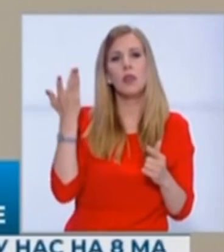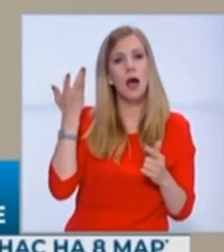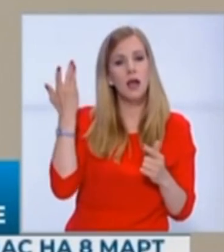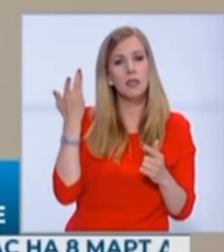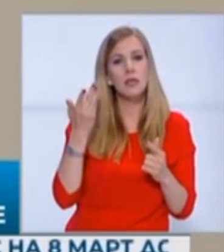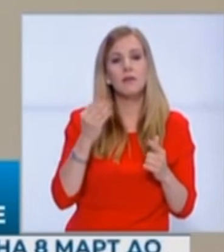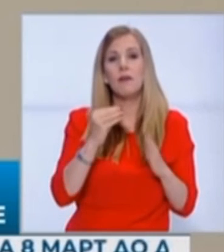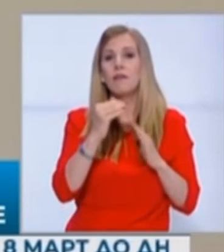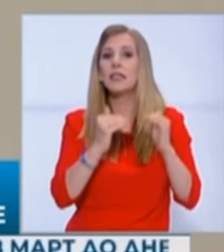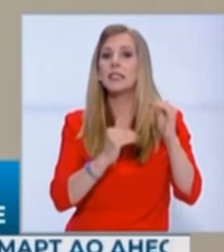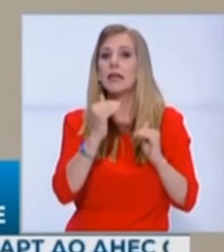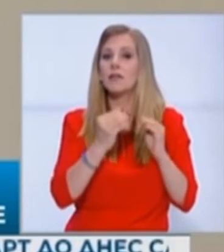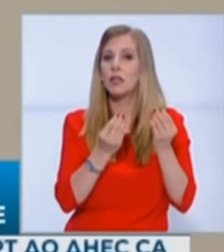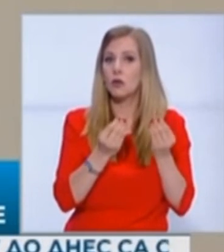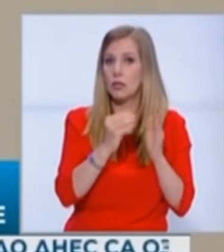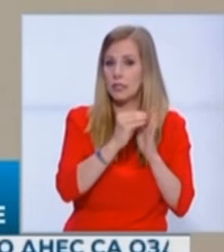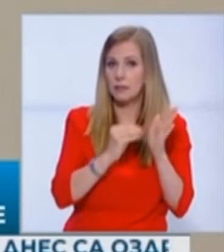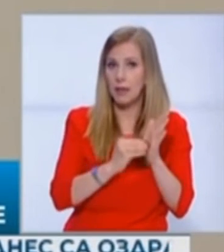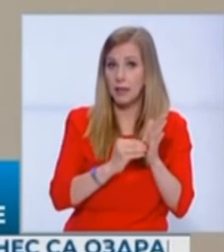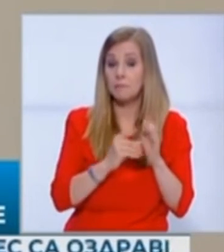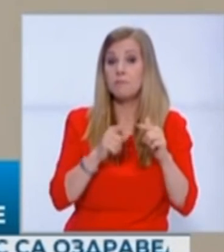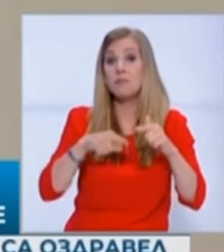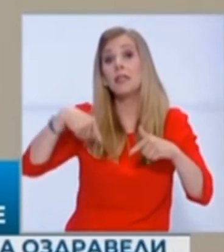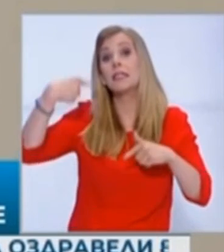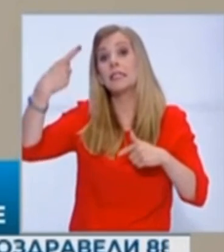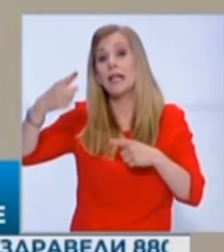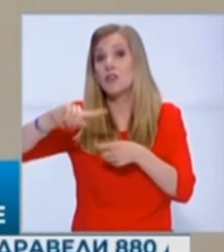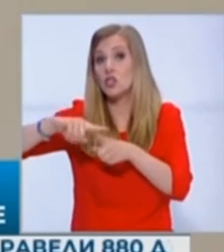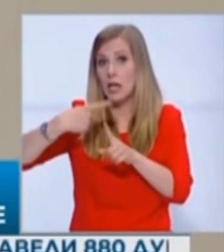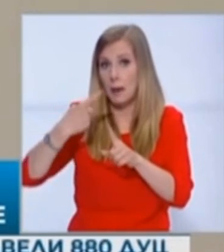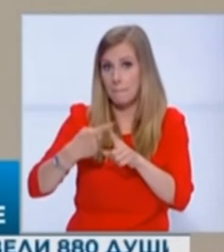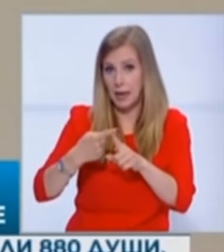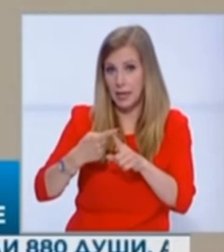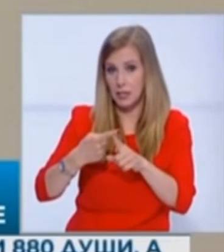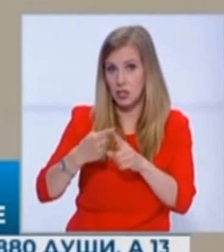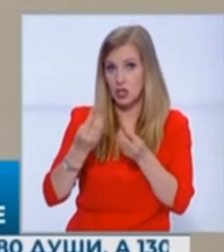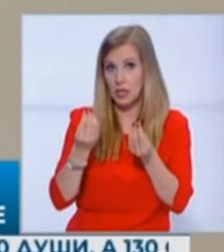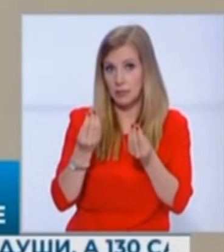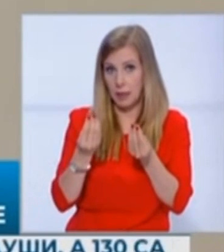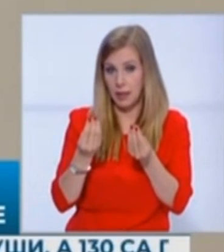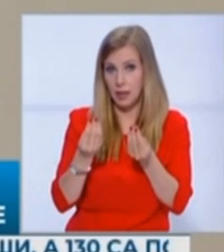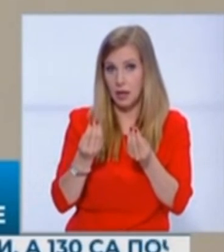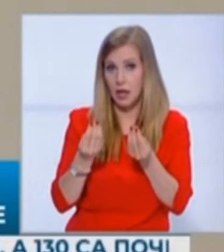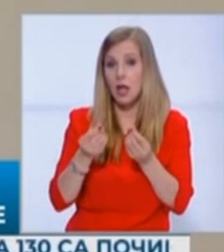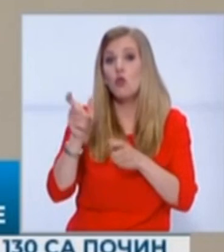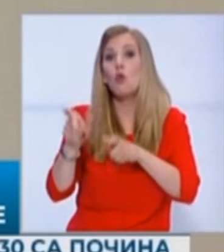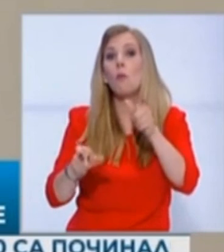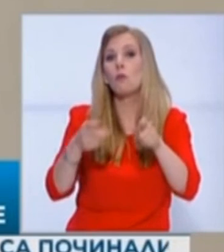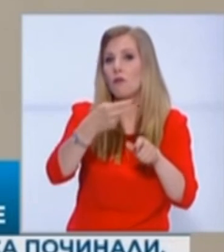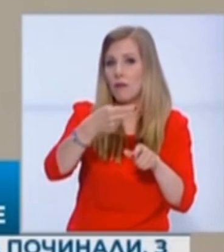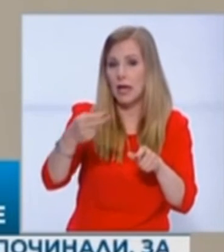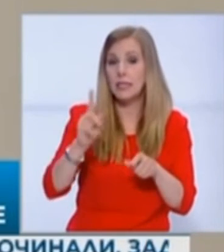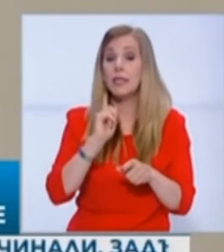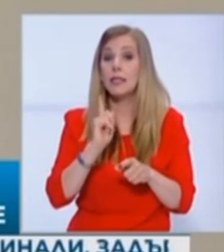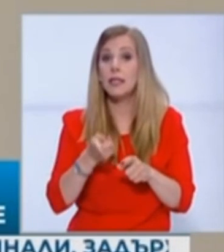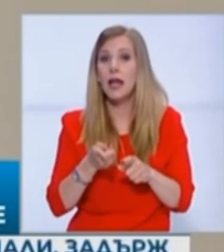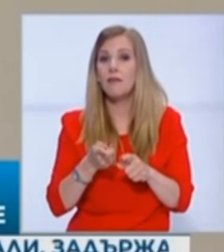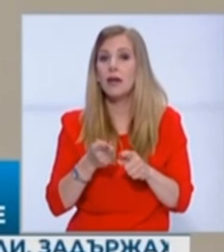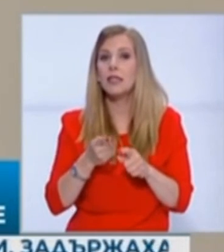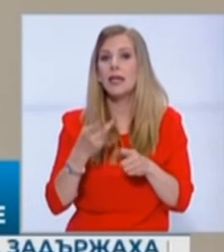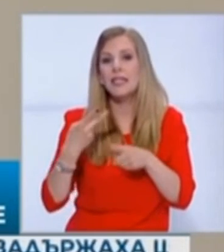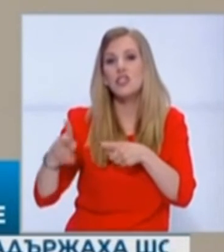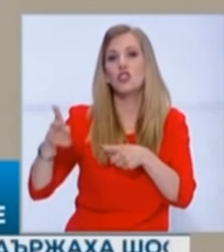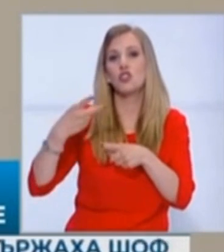изравнителната сметка, в следващата месечна прогнозна сметка, топлофикациите